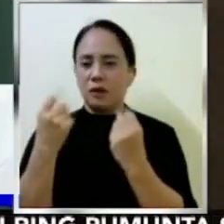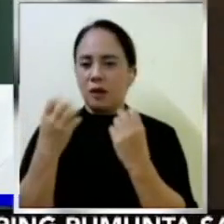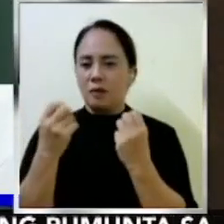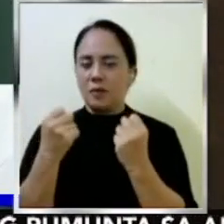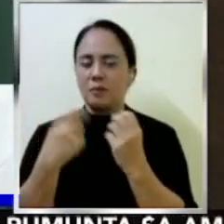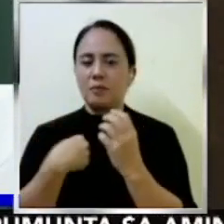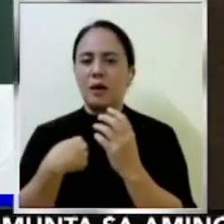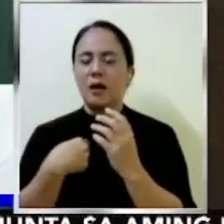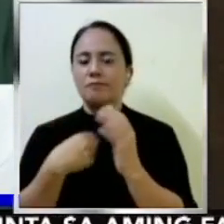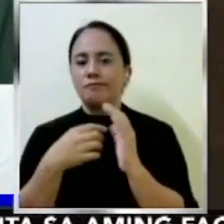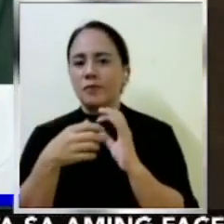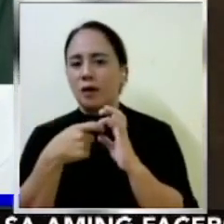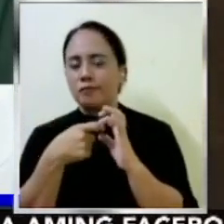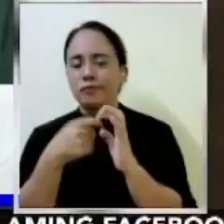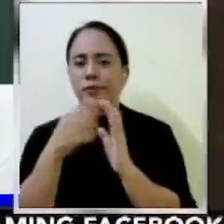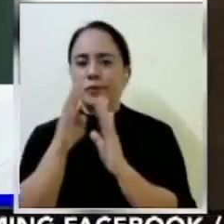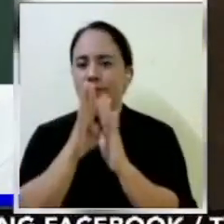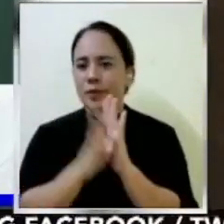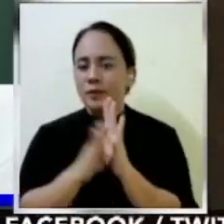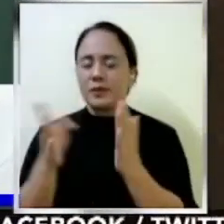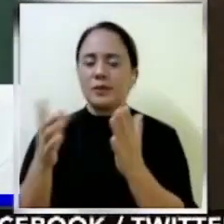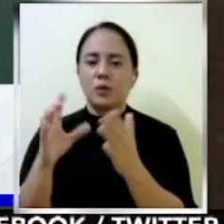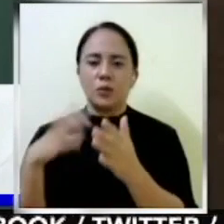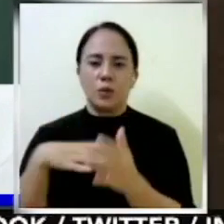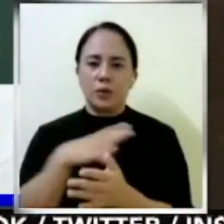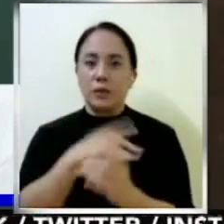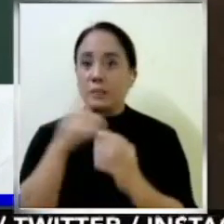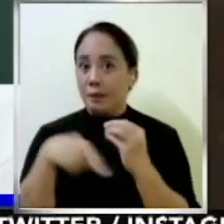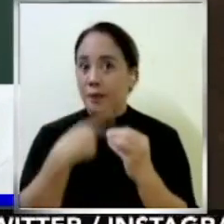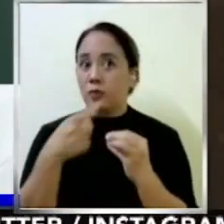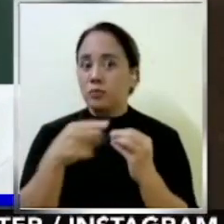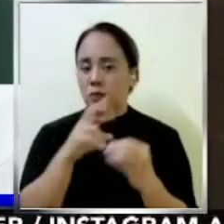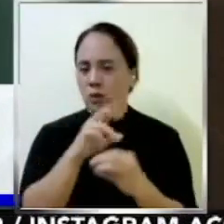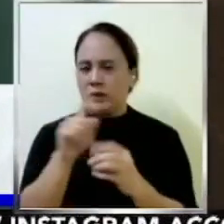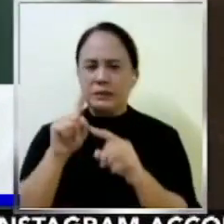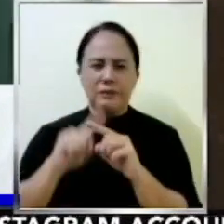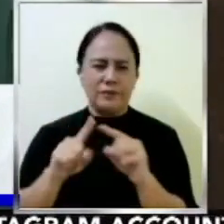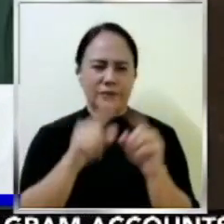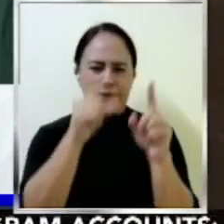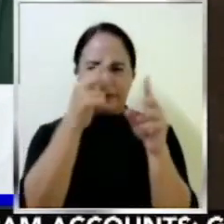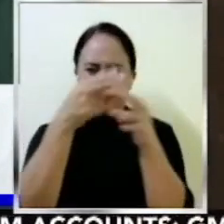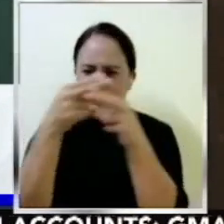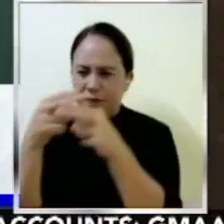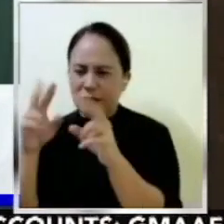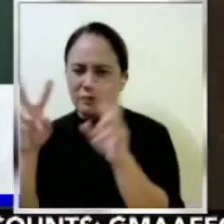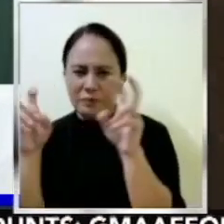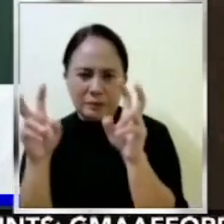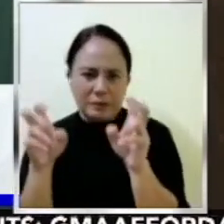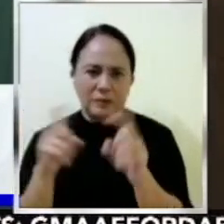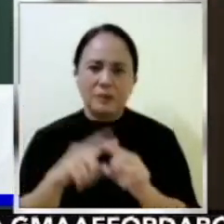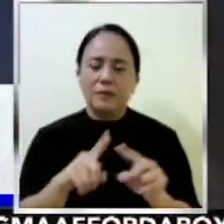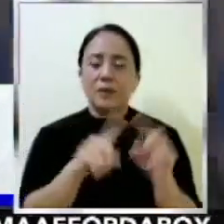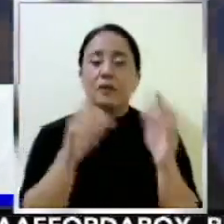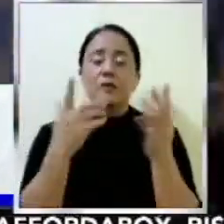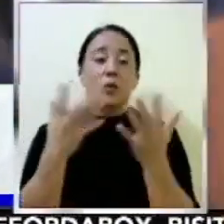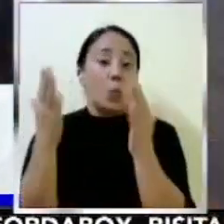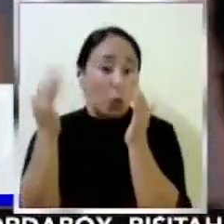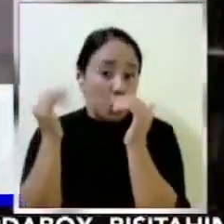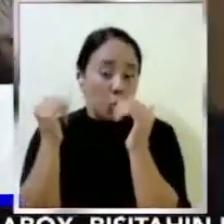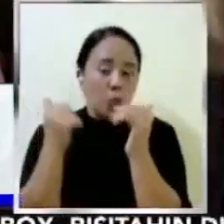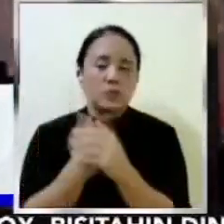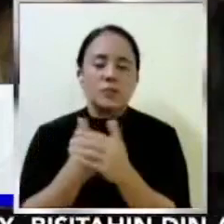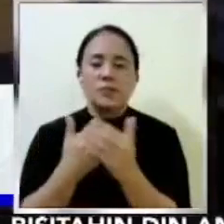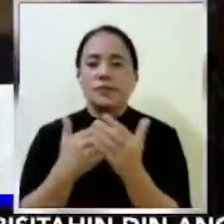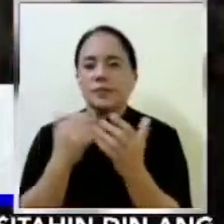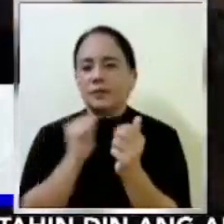sa Congress with regard to that, iba-iba ang pangalan, iba-iba ang titles. So sana masali siya.